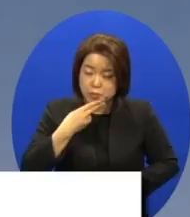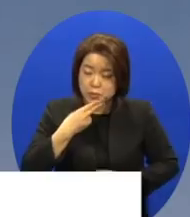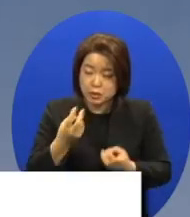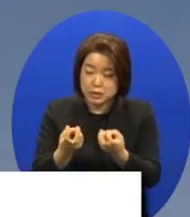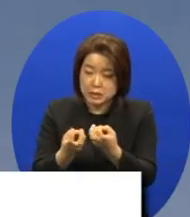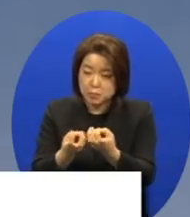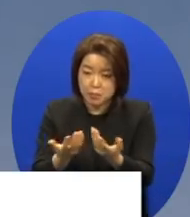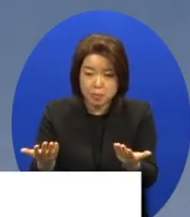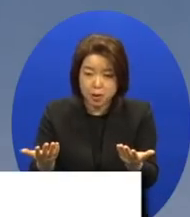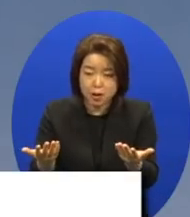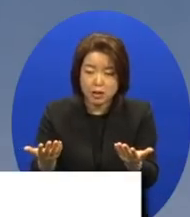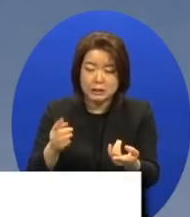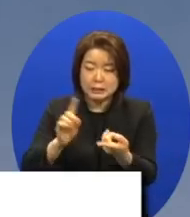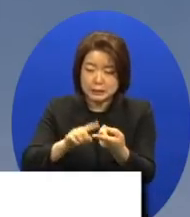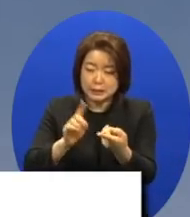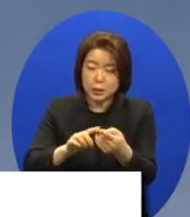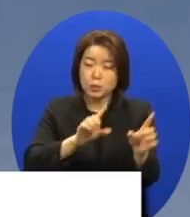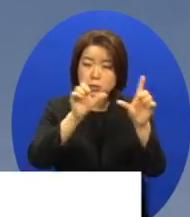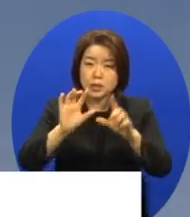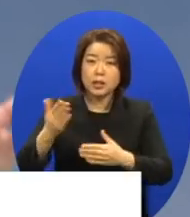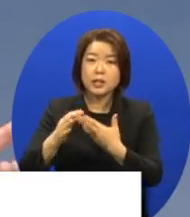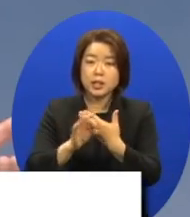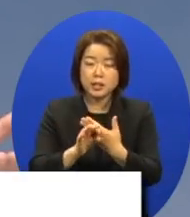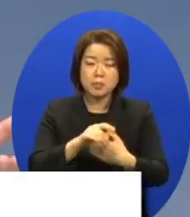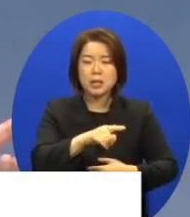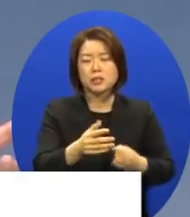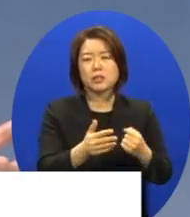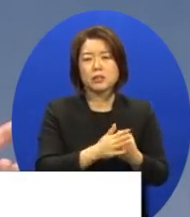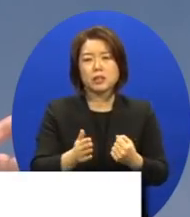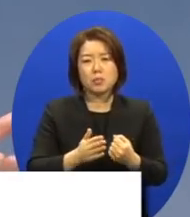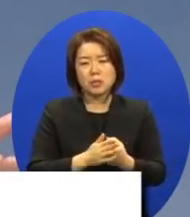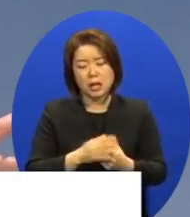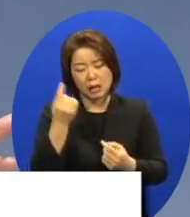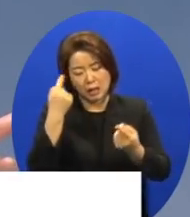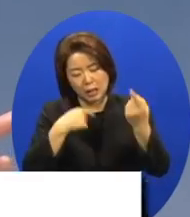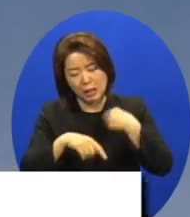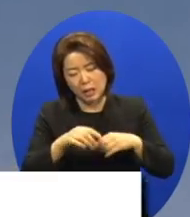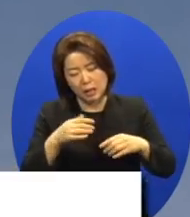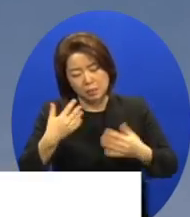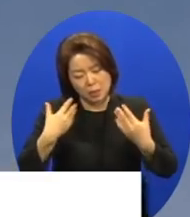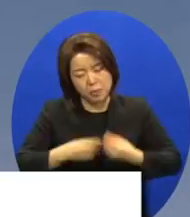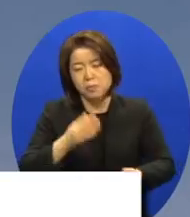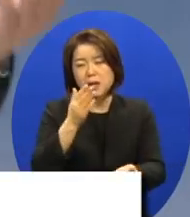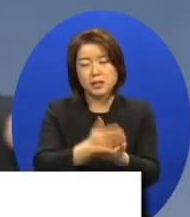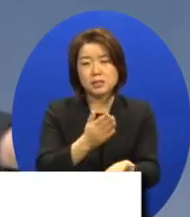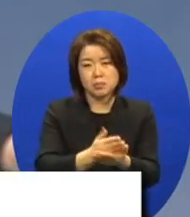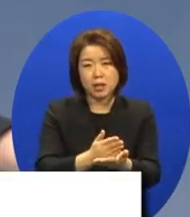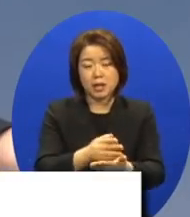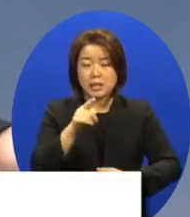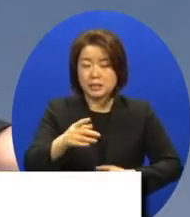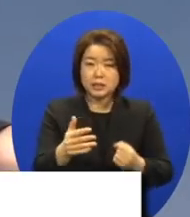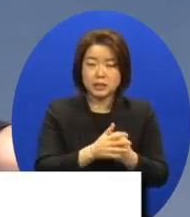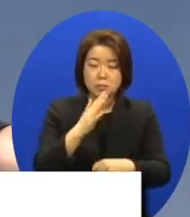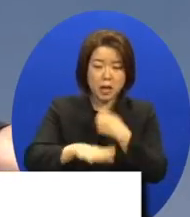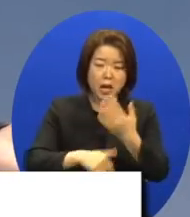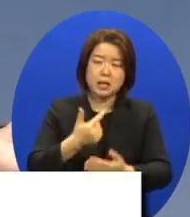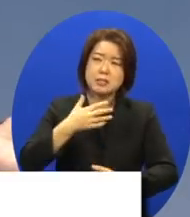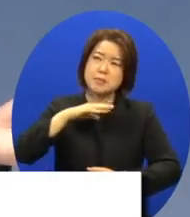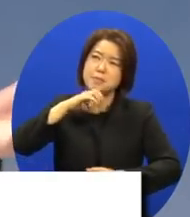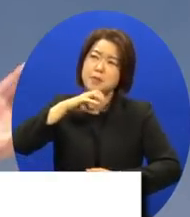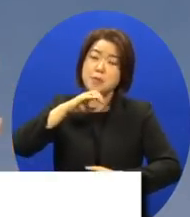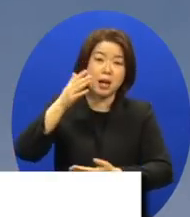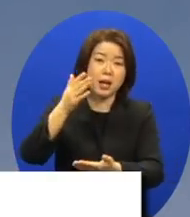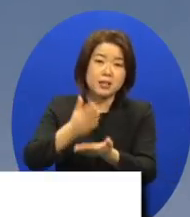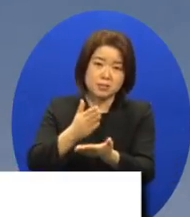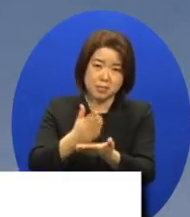노예로 살아야 된다면 그것때문에 넘어 상심하지 마십시오 그것땜에 하나님을 원망하지 마십시오